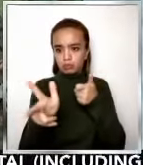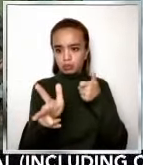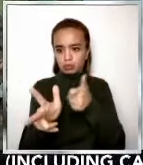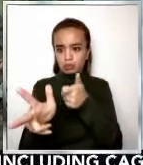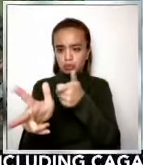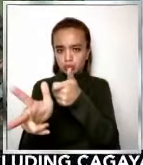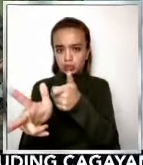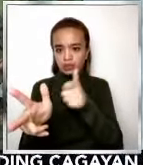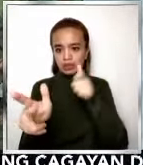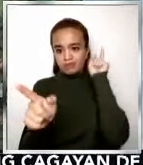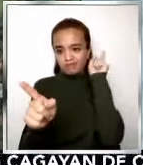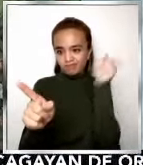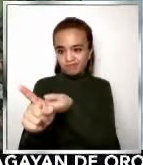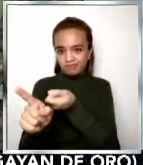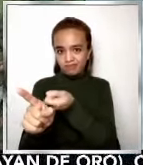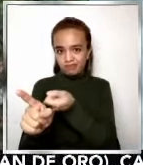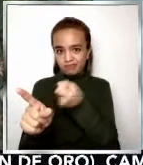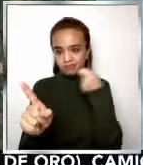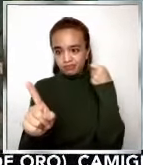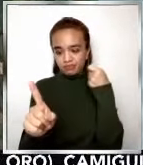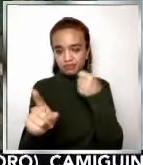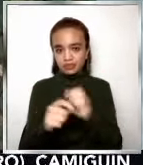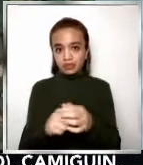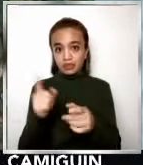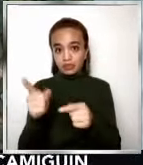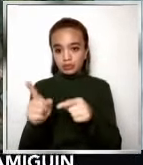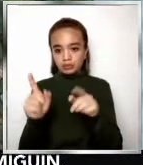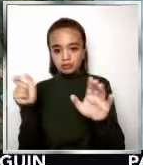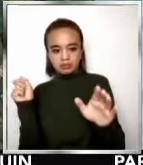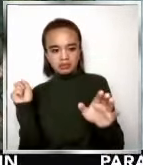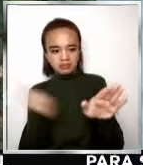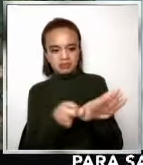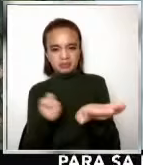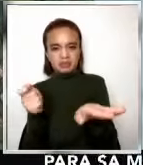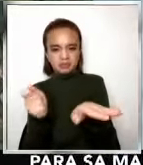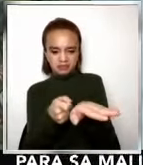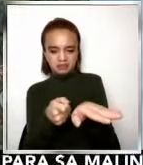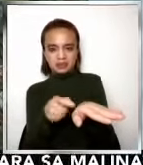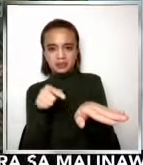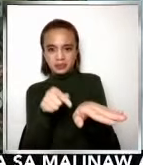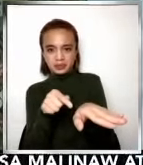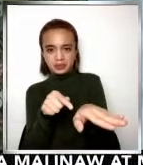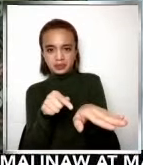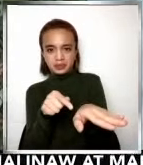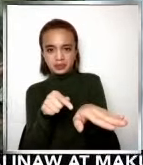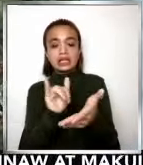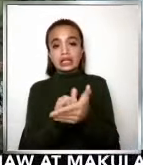nitong biktima yung sasakyan nila. That's the time na